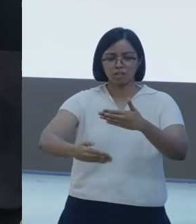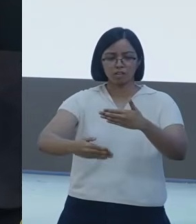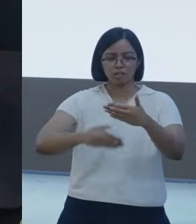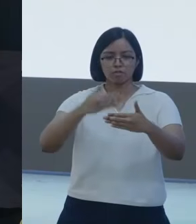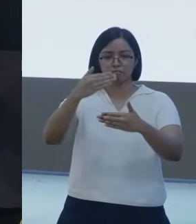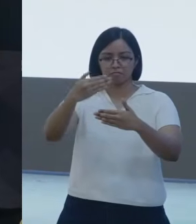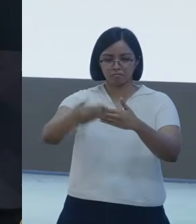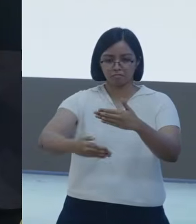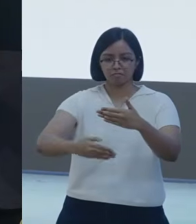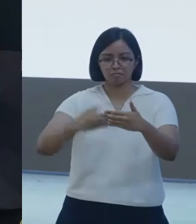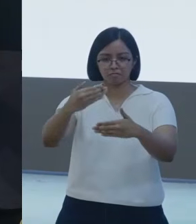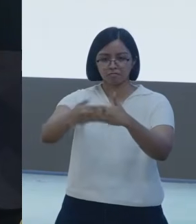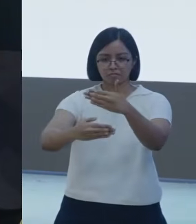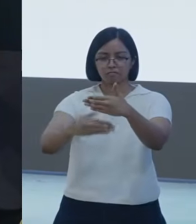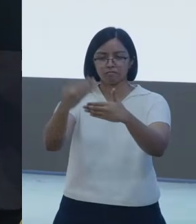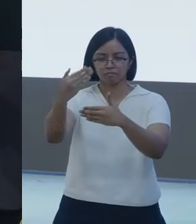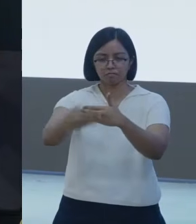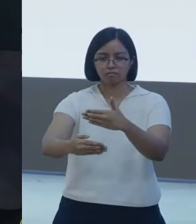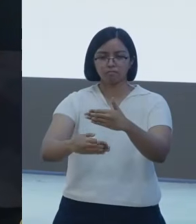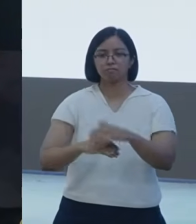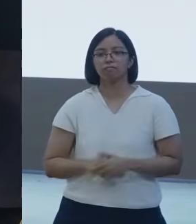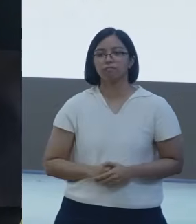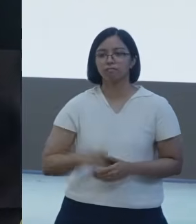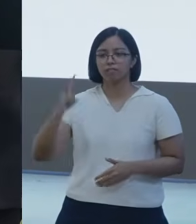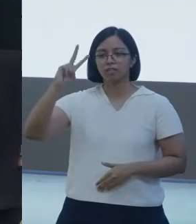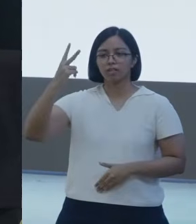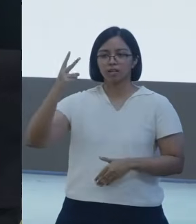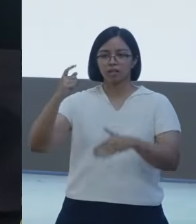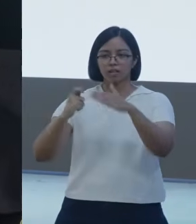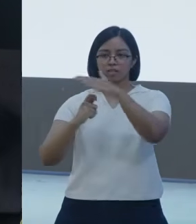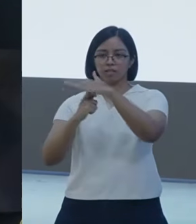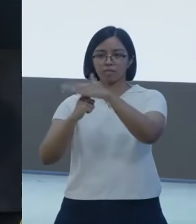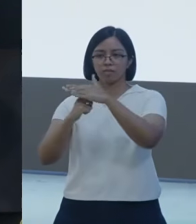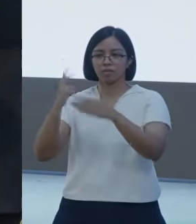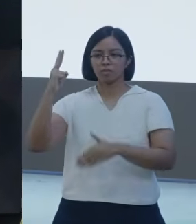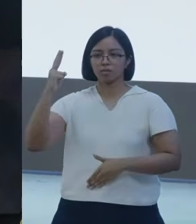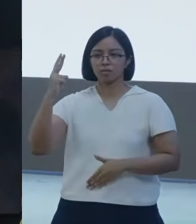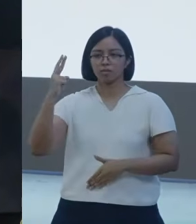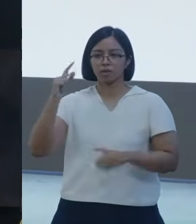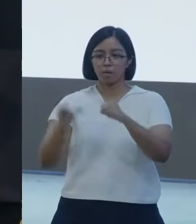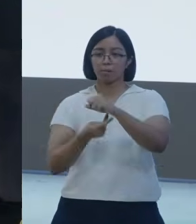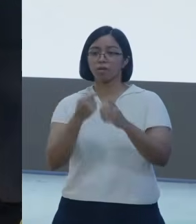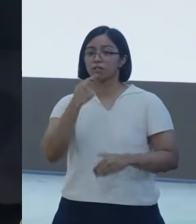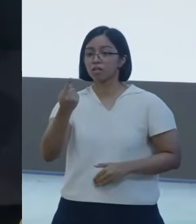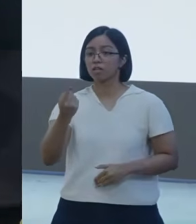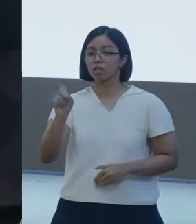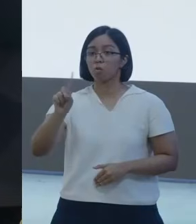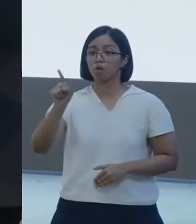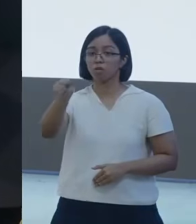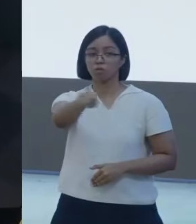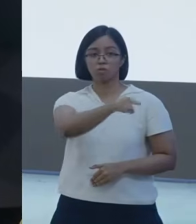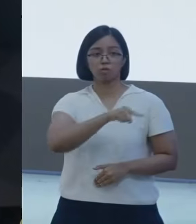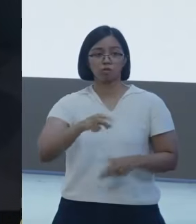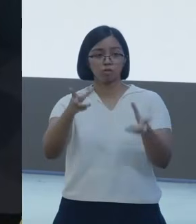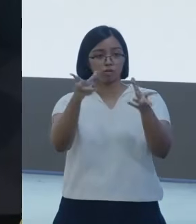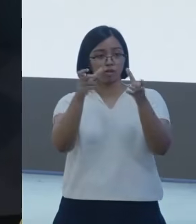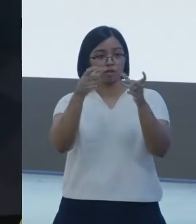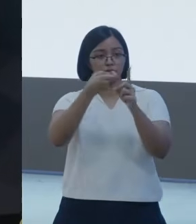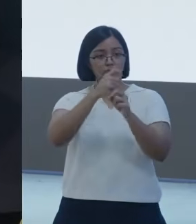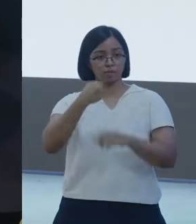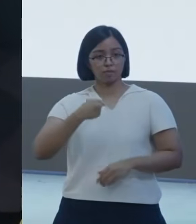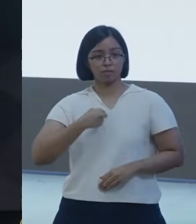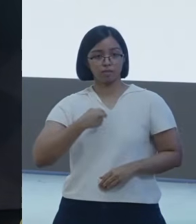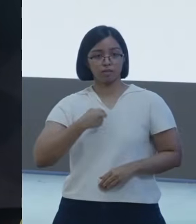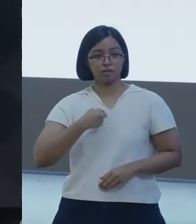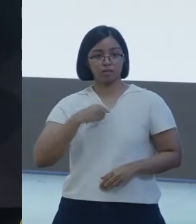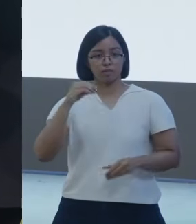sa 2 Timothy 2:2. Sabi ni Paul, "And what you have heard from me, in the presence of